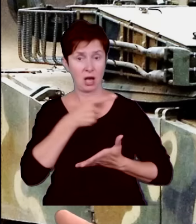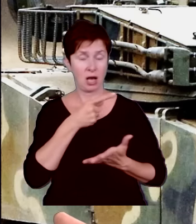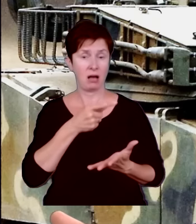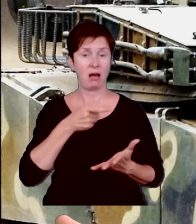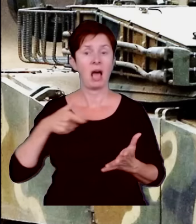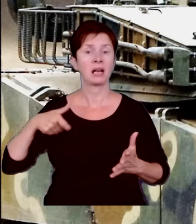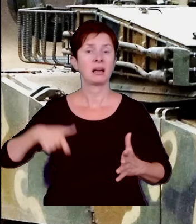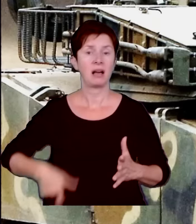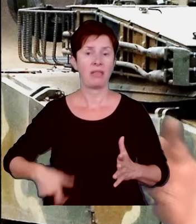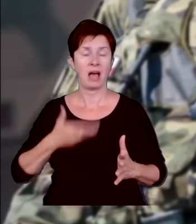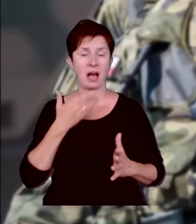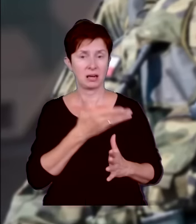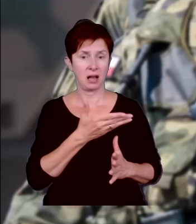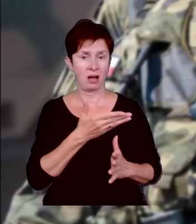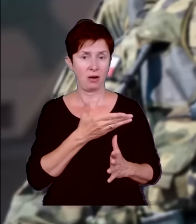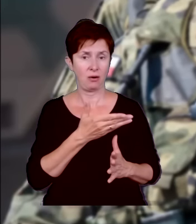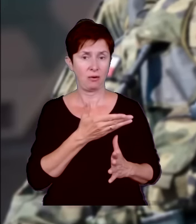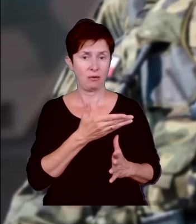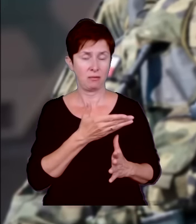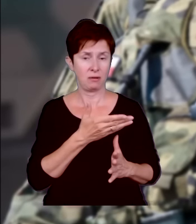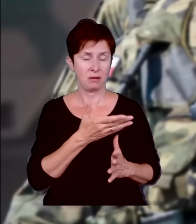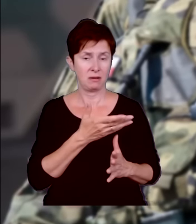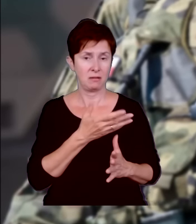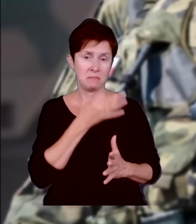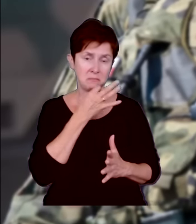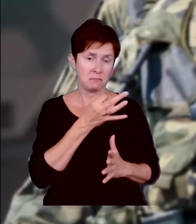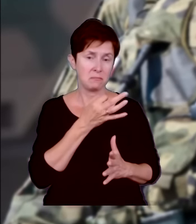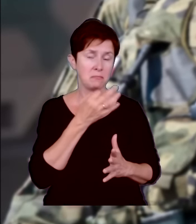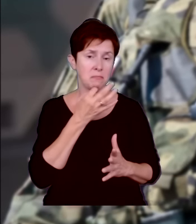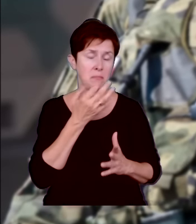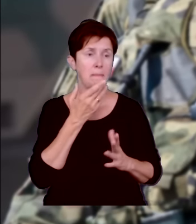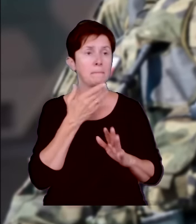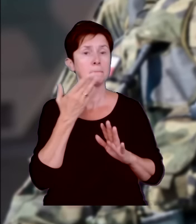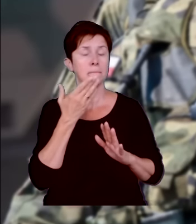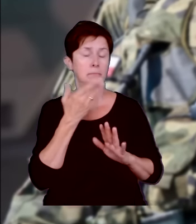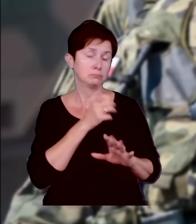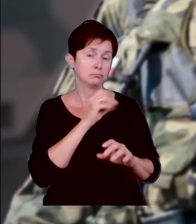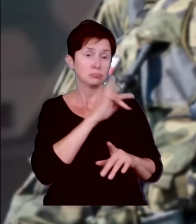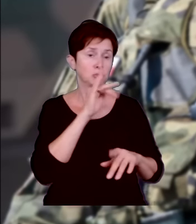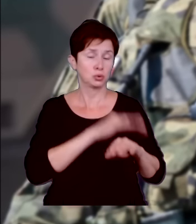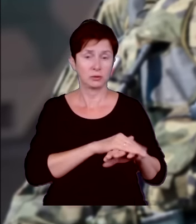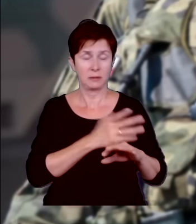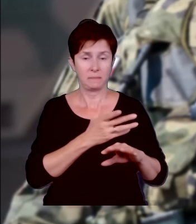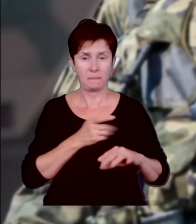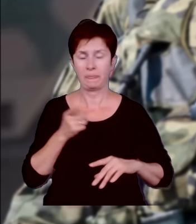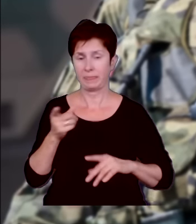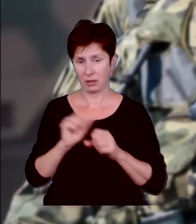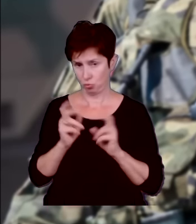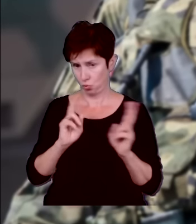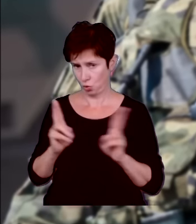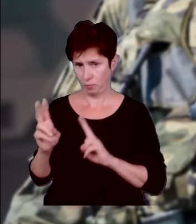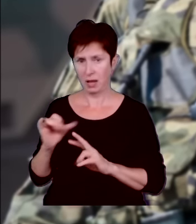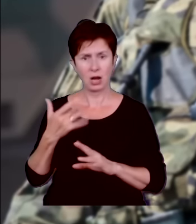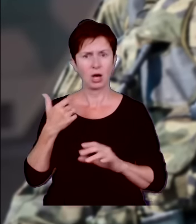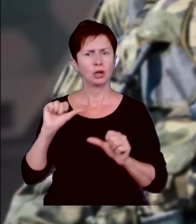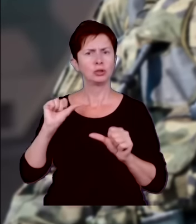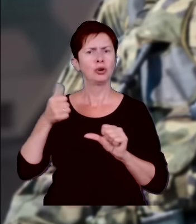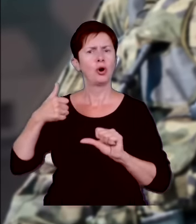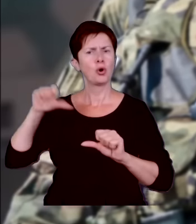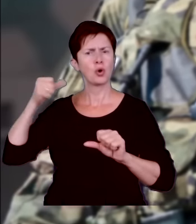nao prawda jest hipoteza m to jest normalne że to jest tak że co roku tak wyglądało że Departament